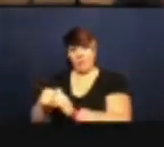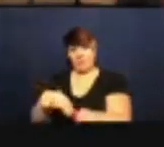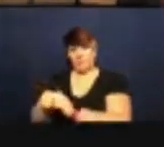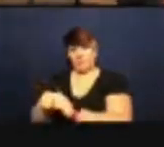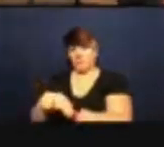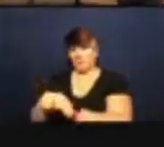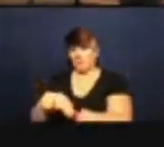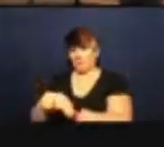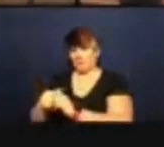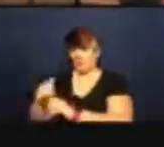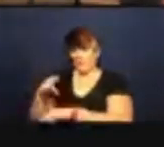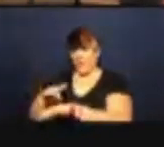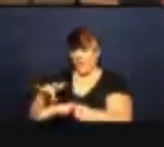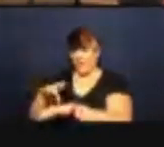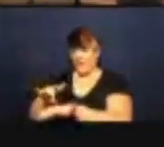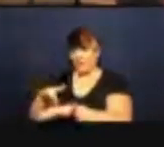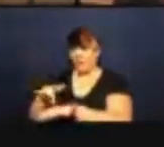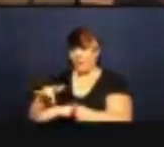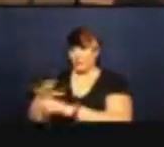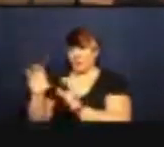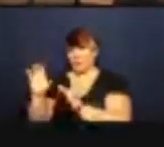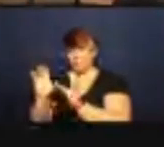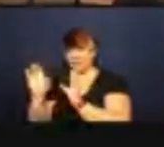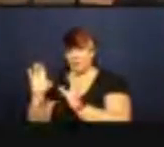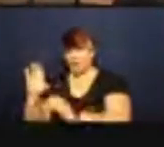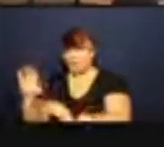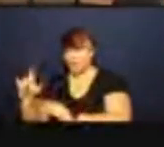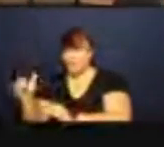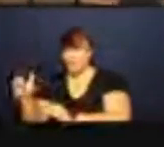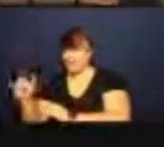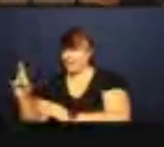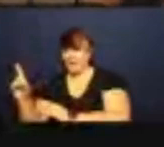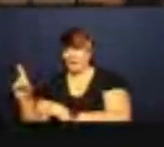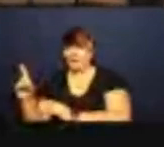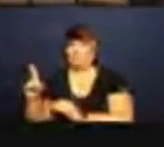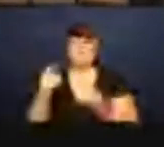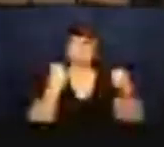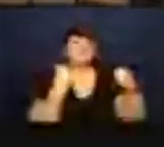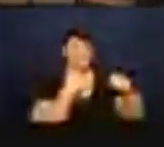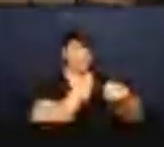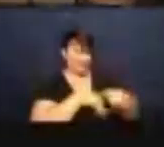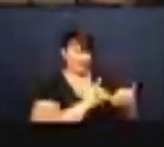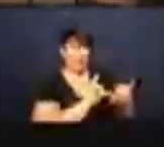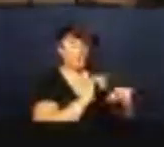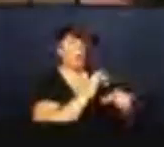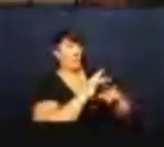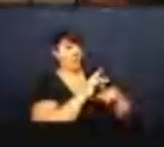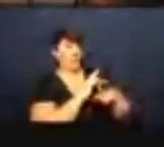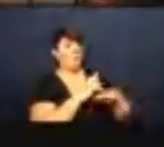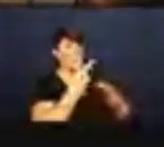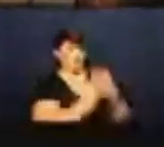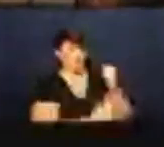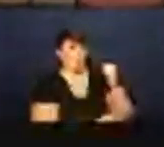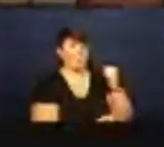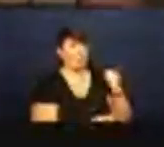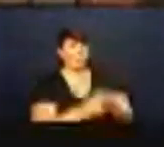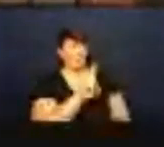Kwa mfano, iwapo hujatumia siku zako za likizo, unaweza kumsaidia mwenzako na siku zako za